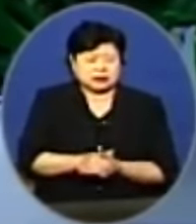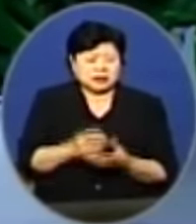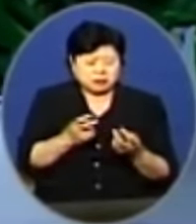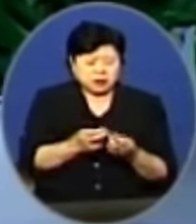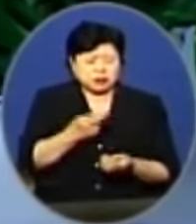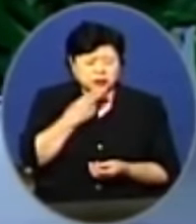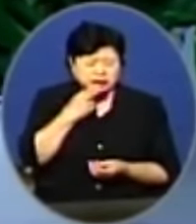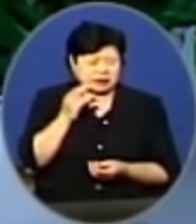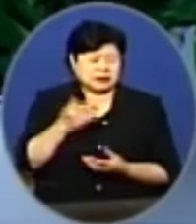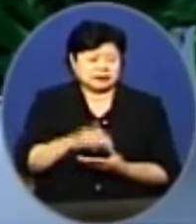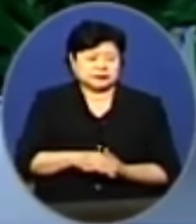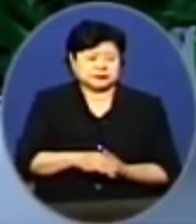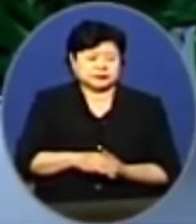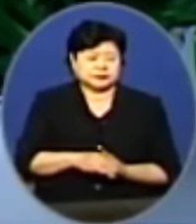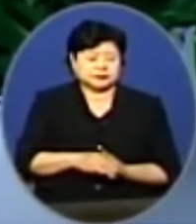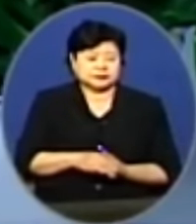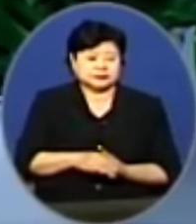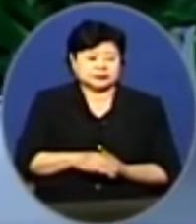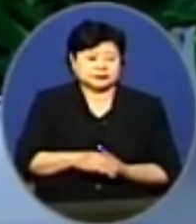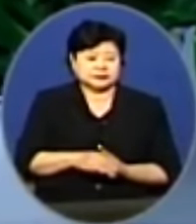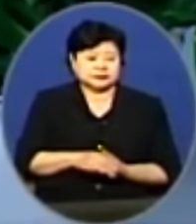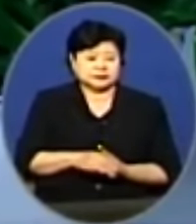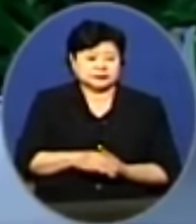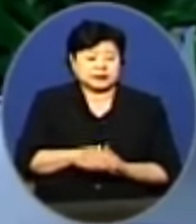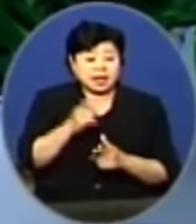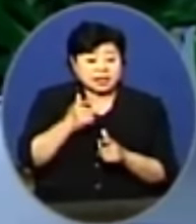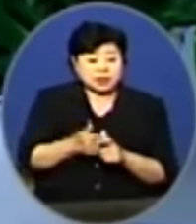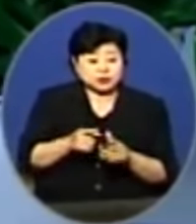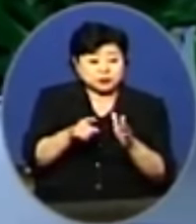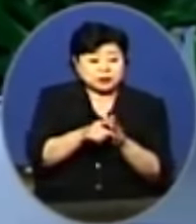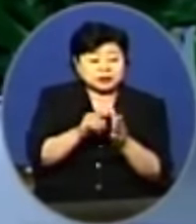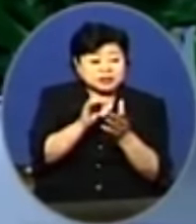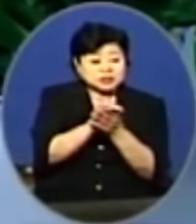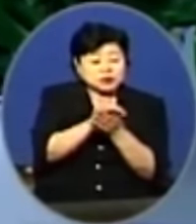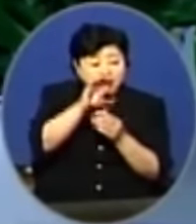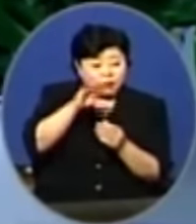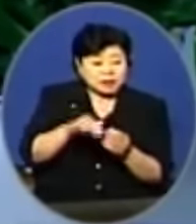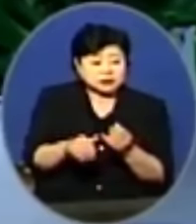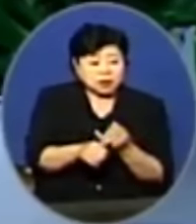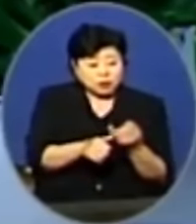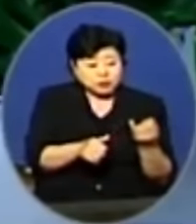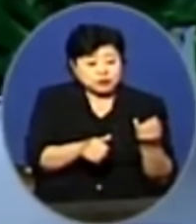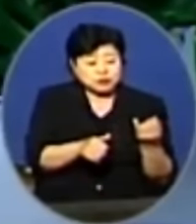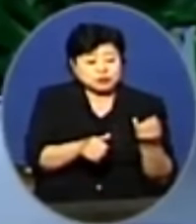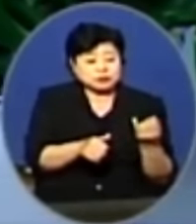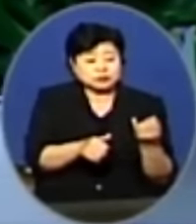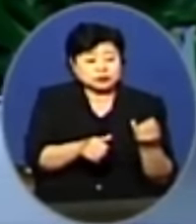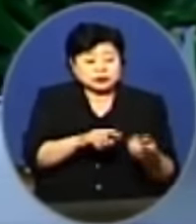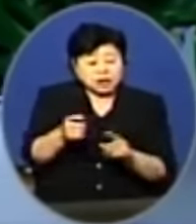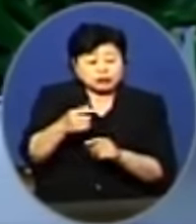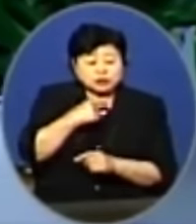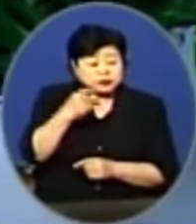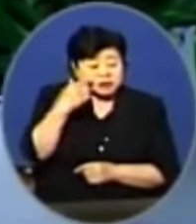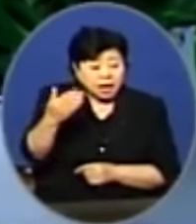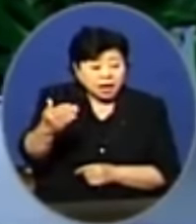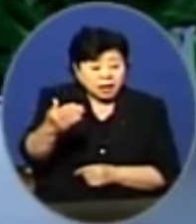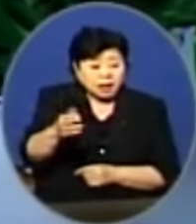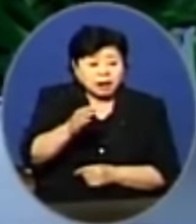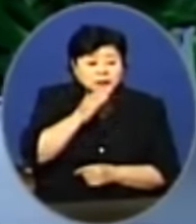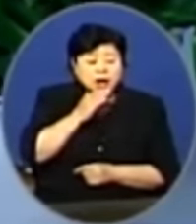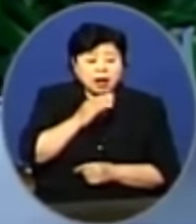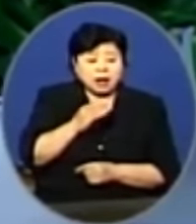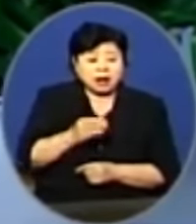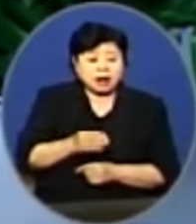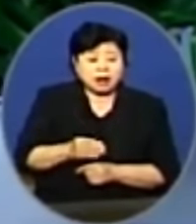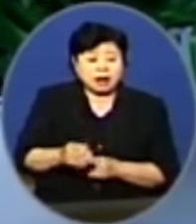바를 몰라서 있는데 예수 믿는 친구가 와서 너 마누라 낳고 싶지 않느냐, 말 같은 소리를